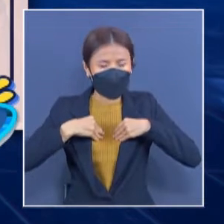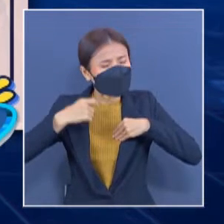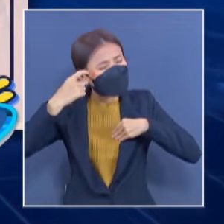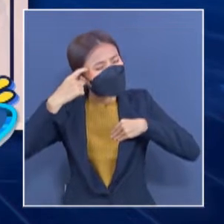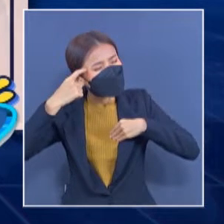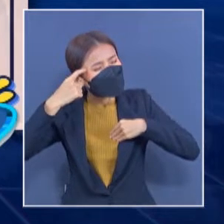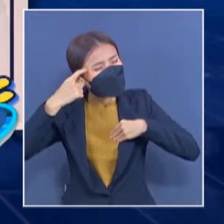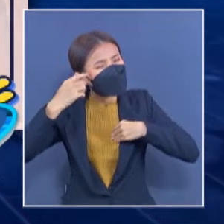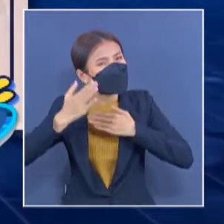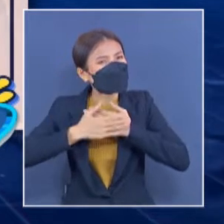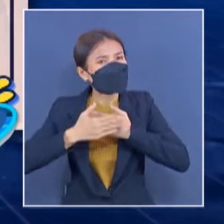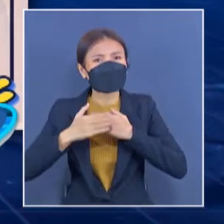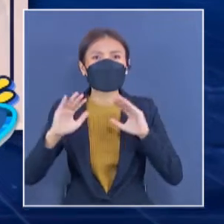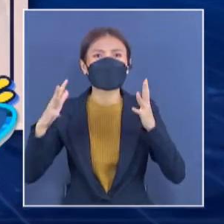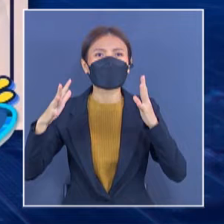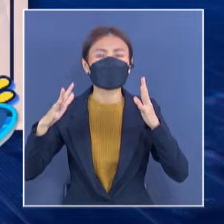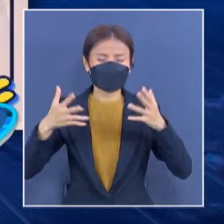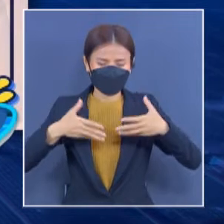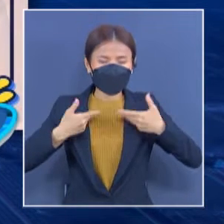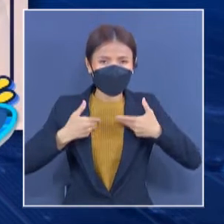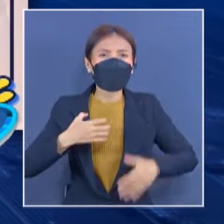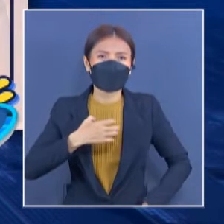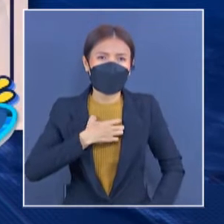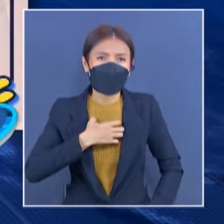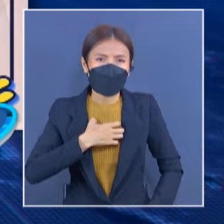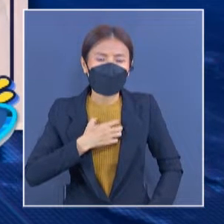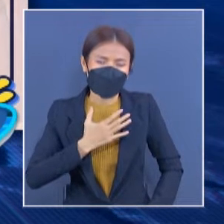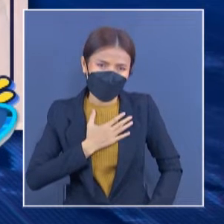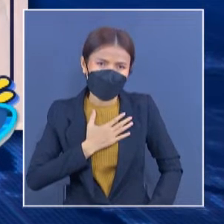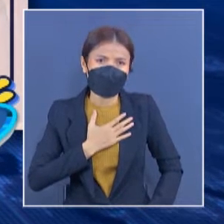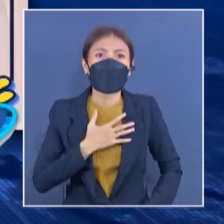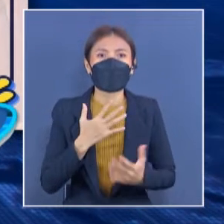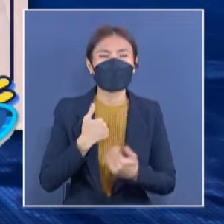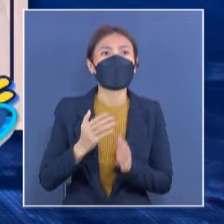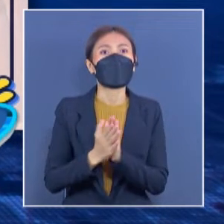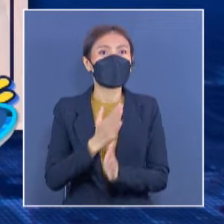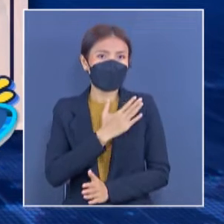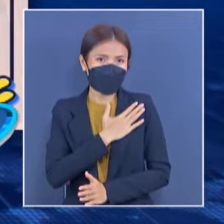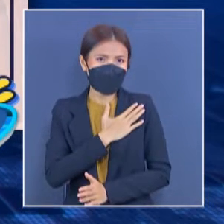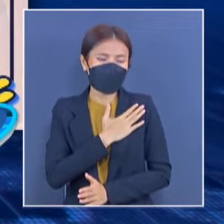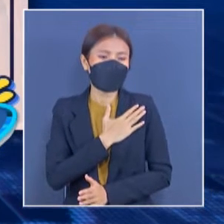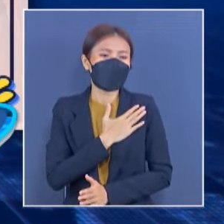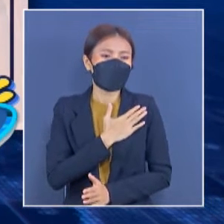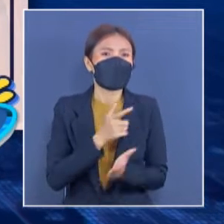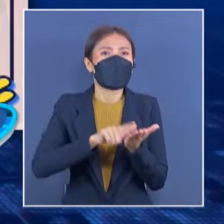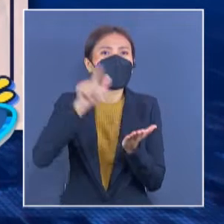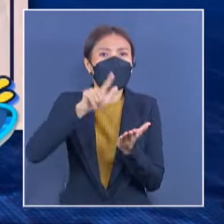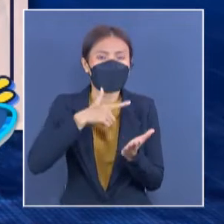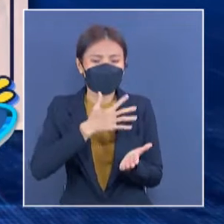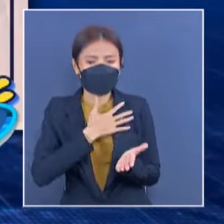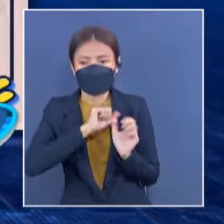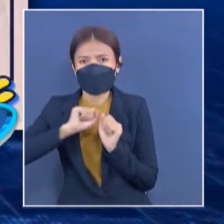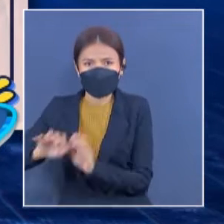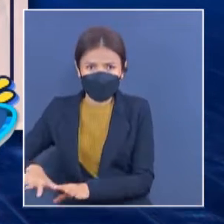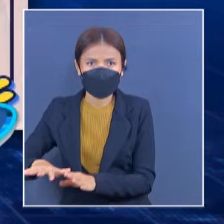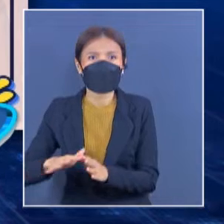คึกขนองขอยุติการเป็นพระนักเทศเสียใจกับสิ่งที่เกิดขึ้นแต่หลังจากนี้จะห